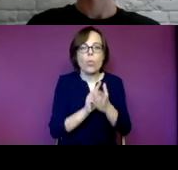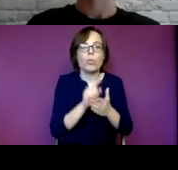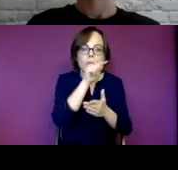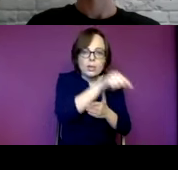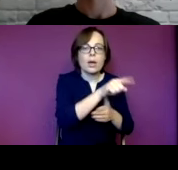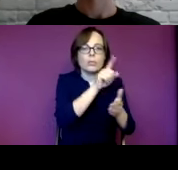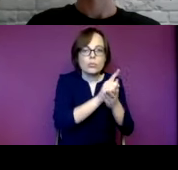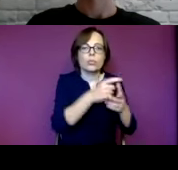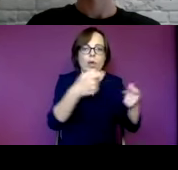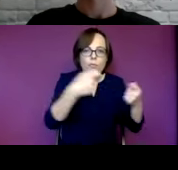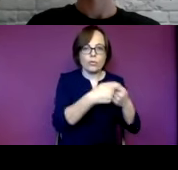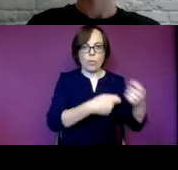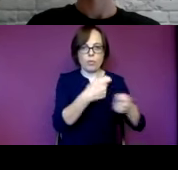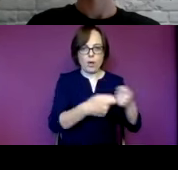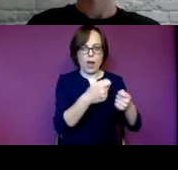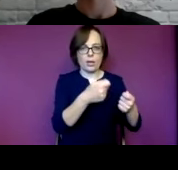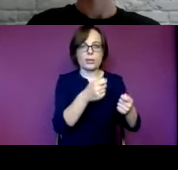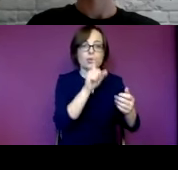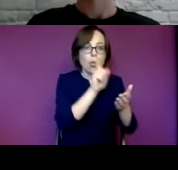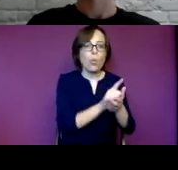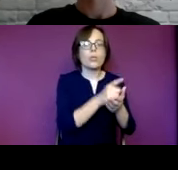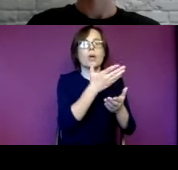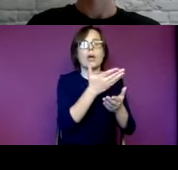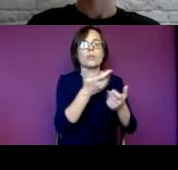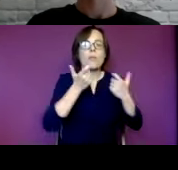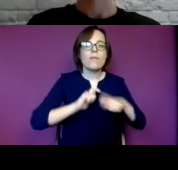jakichś procesów estetyzacji wsi, tak? Ta nieszczęsna